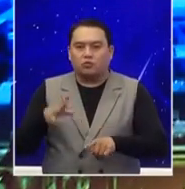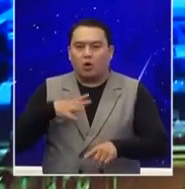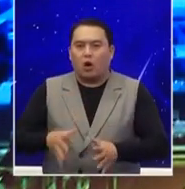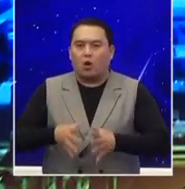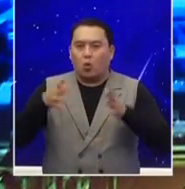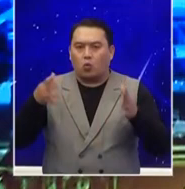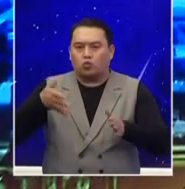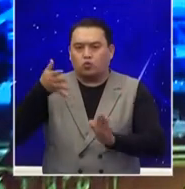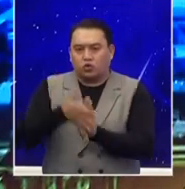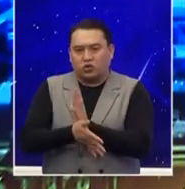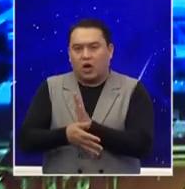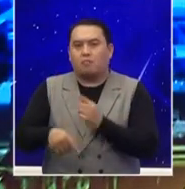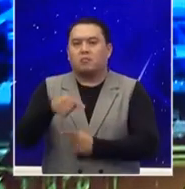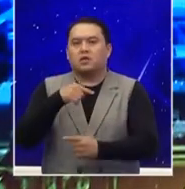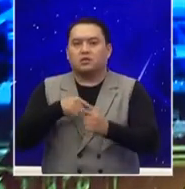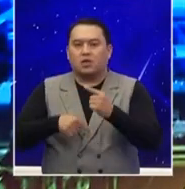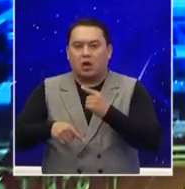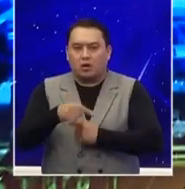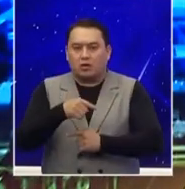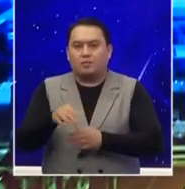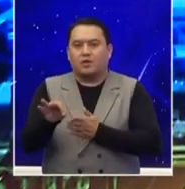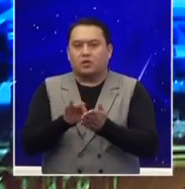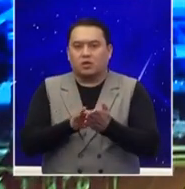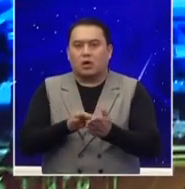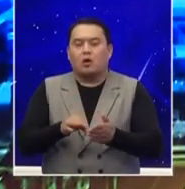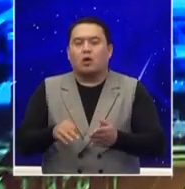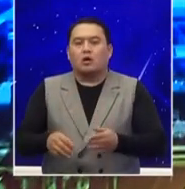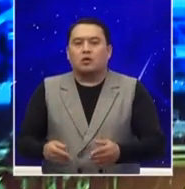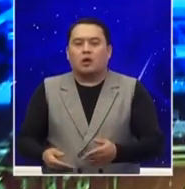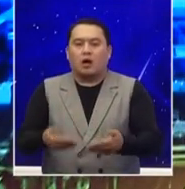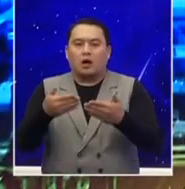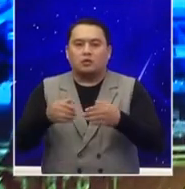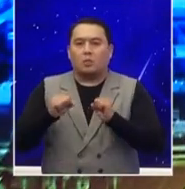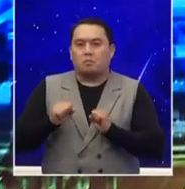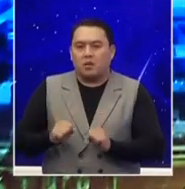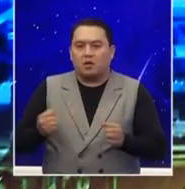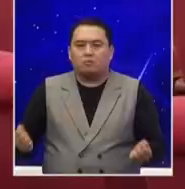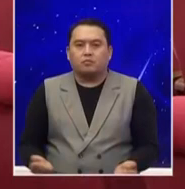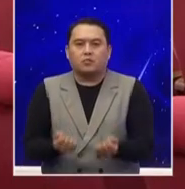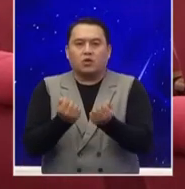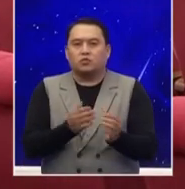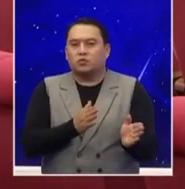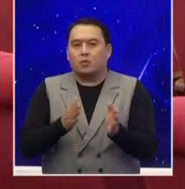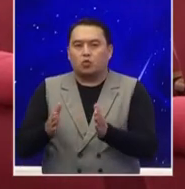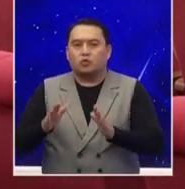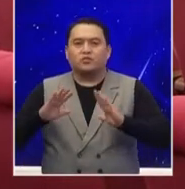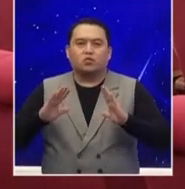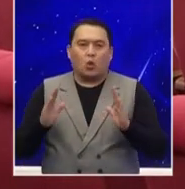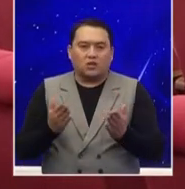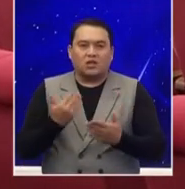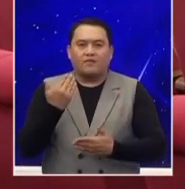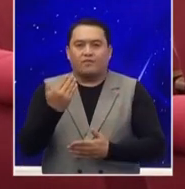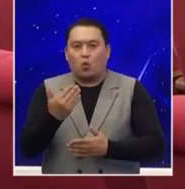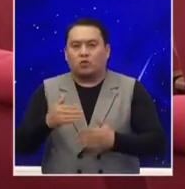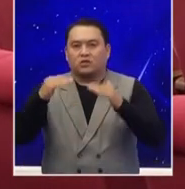огромный урон нанесен и бизнесменам своевременно принятые антикризисные меры помогли стабилизировать ситуацию в их